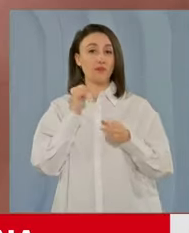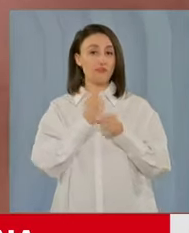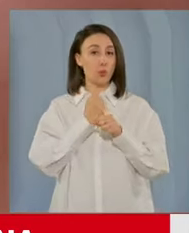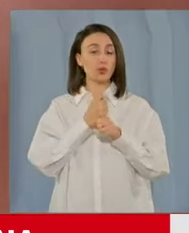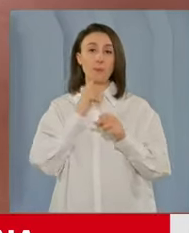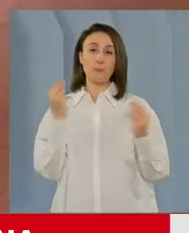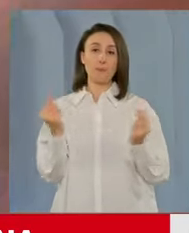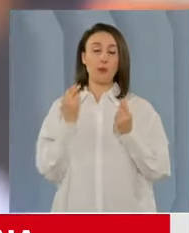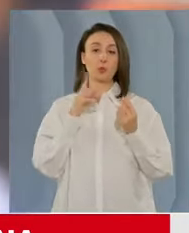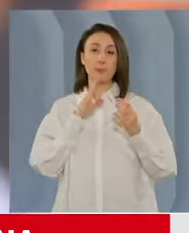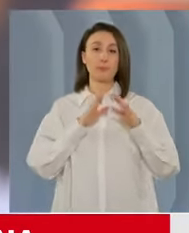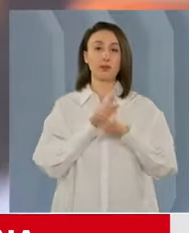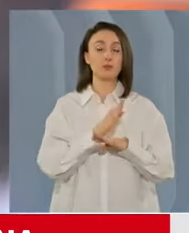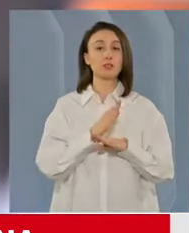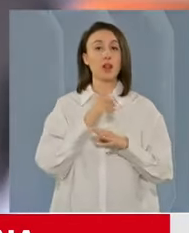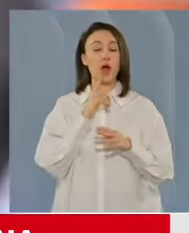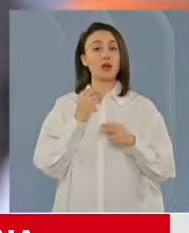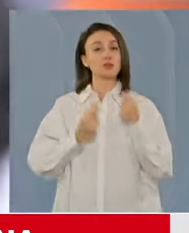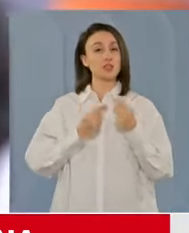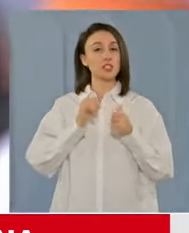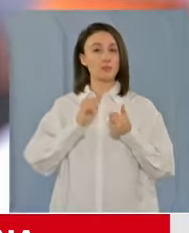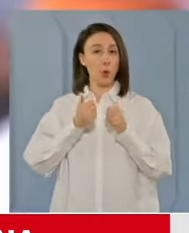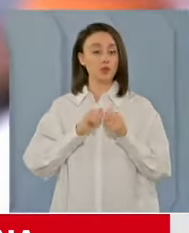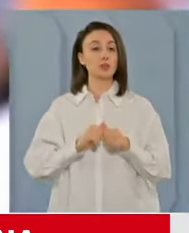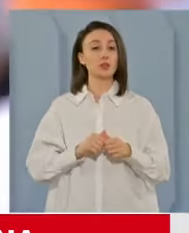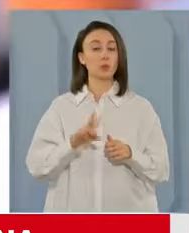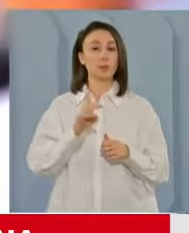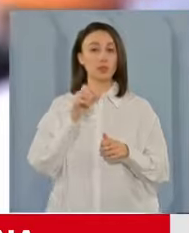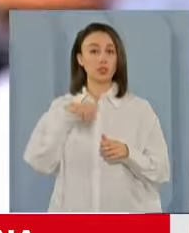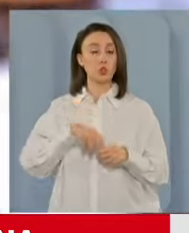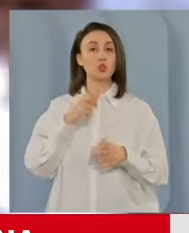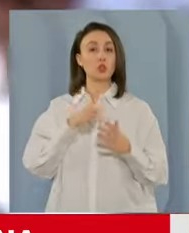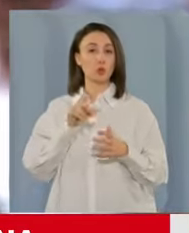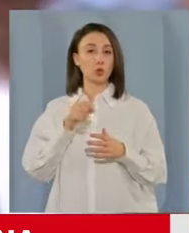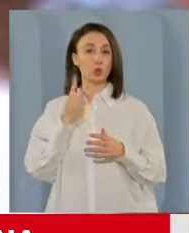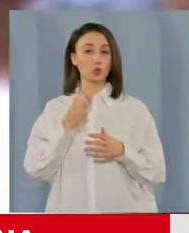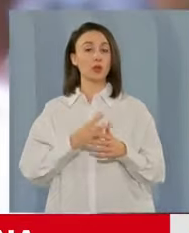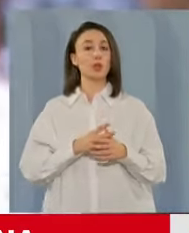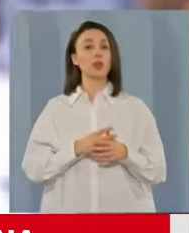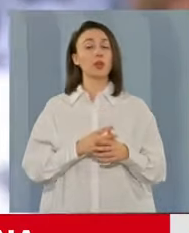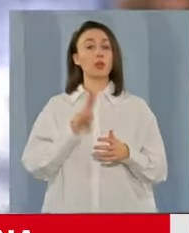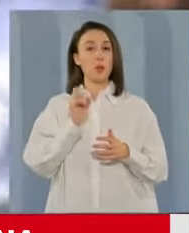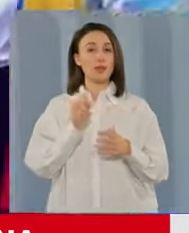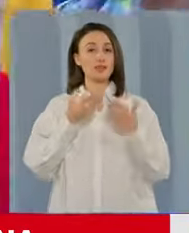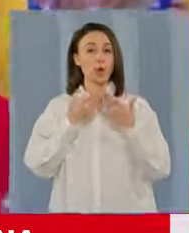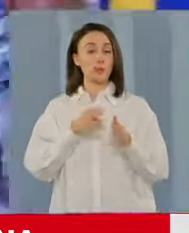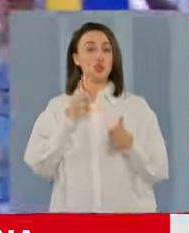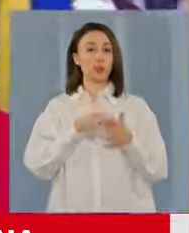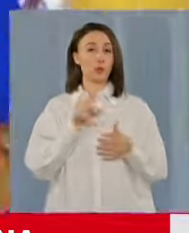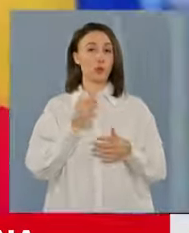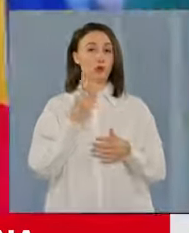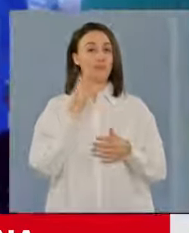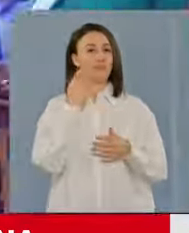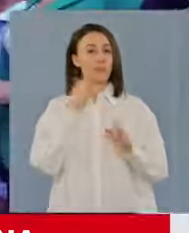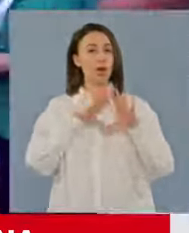a i îmbunătăți performanțele la turneele de la Wimbledon 2022 și la US Open 2022 românca a fost